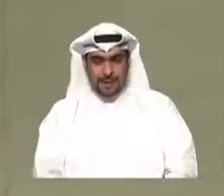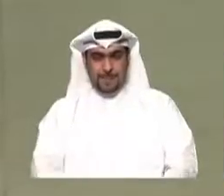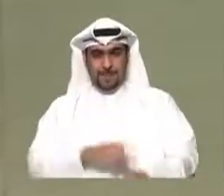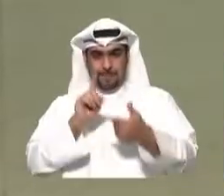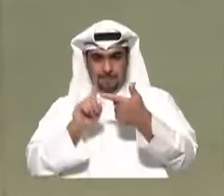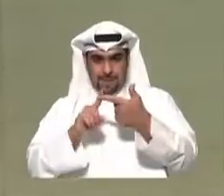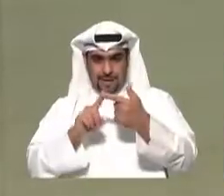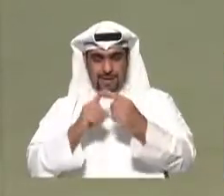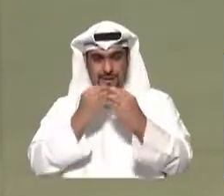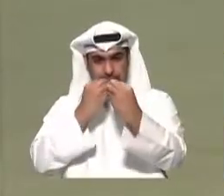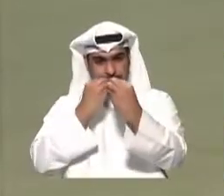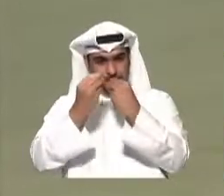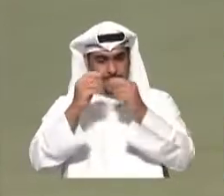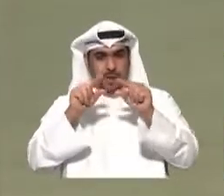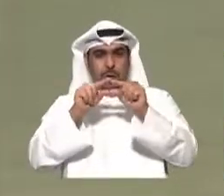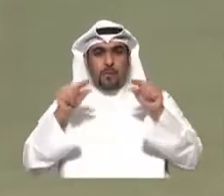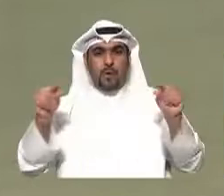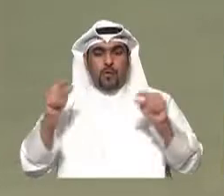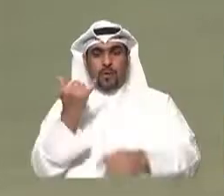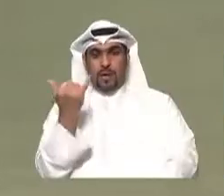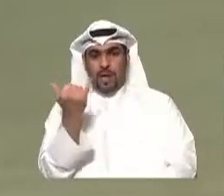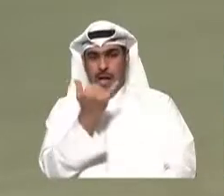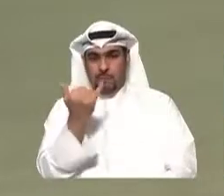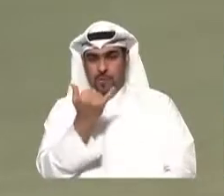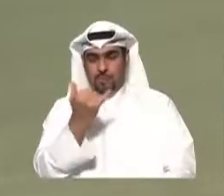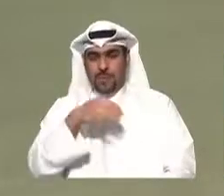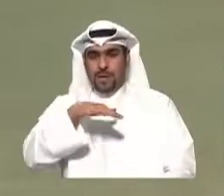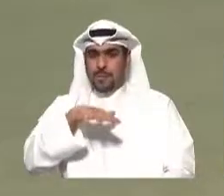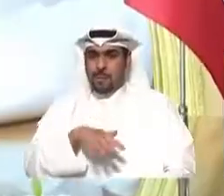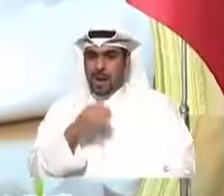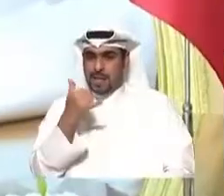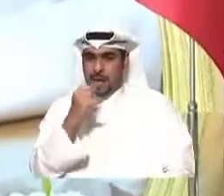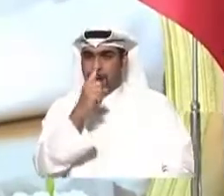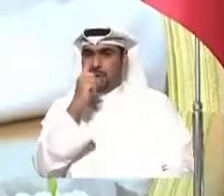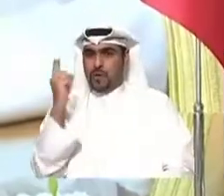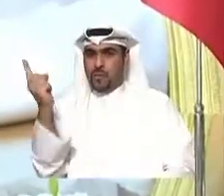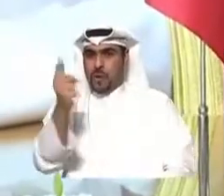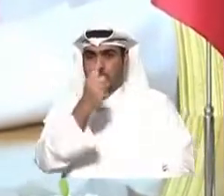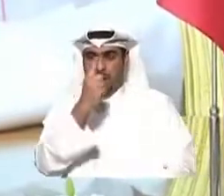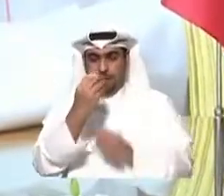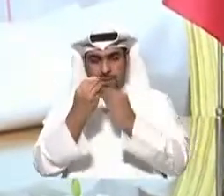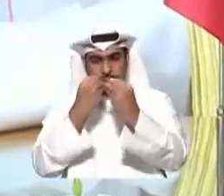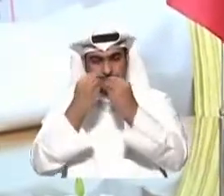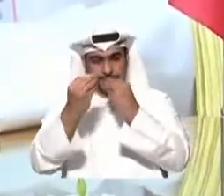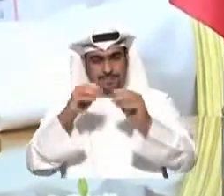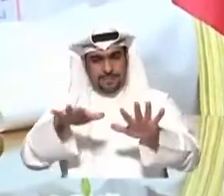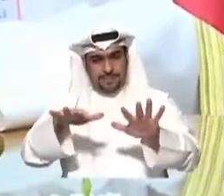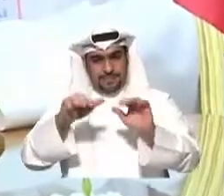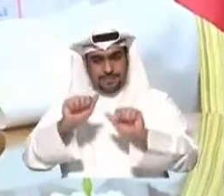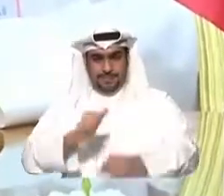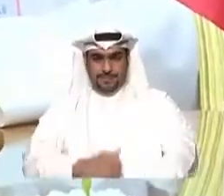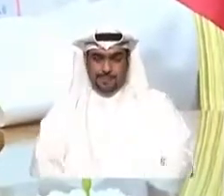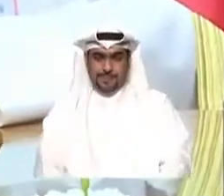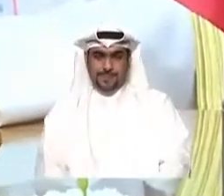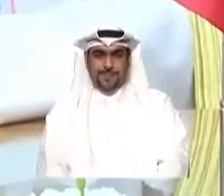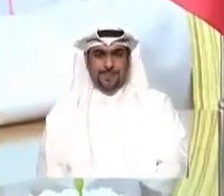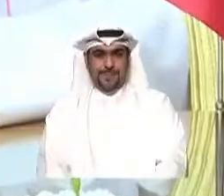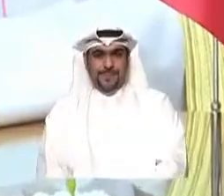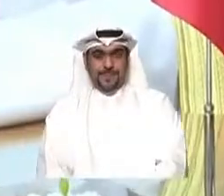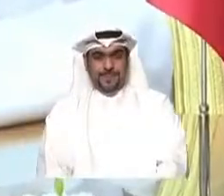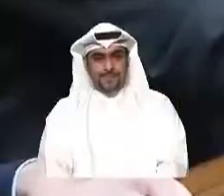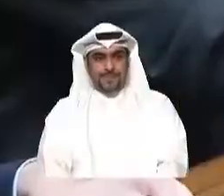إلى بحث أبرز التطورات في المنطقة وآخر المستجدات على الساحتين الإقليمية والدولية.